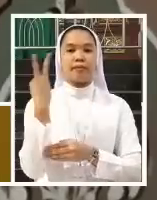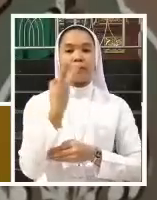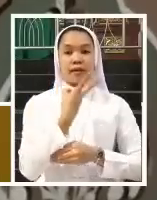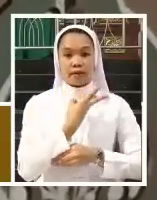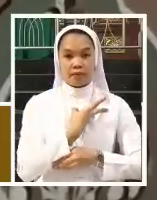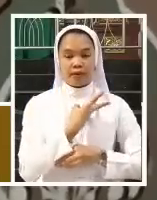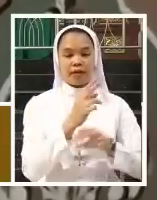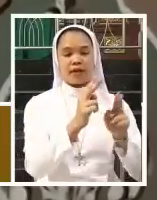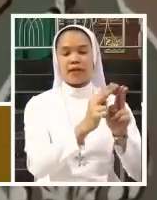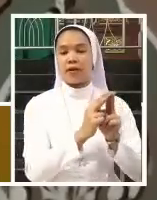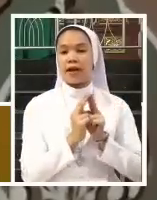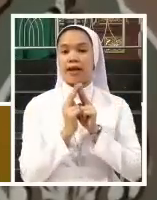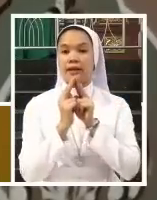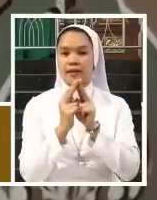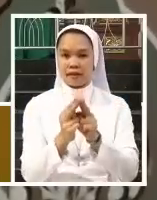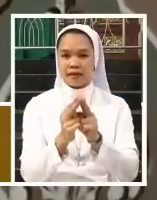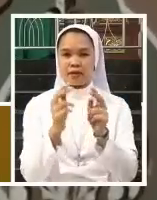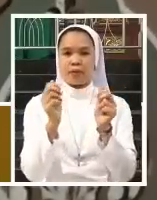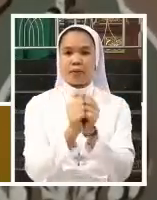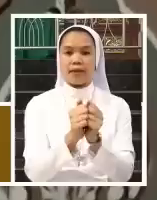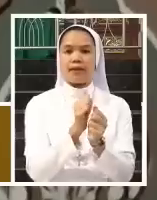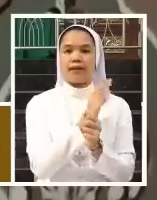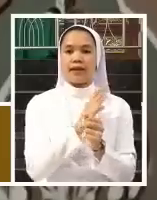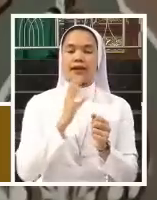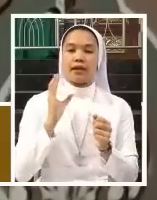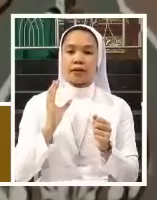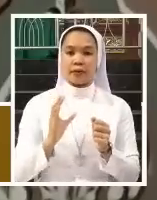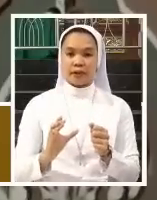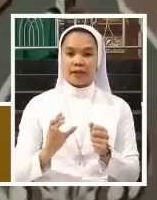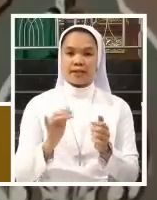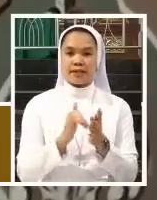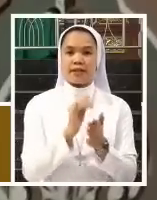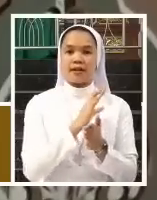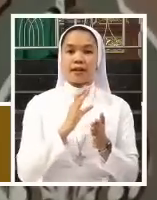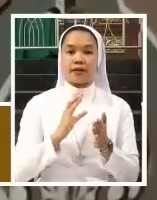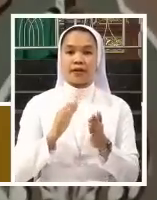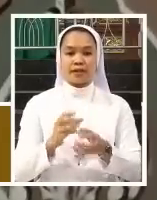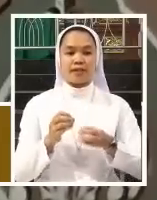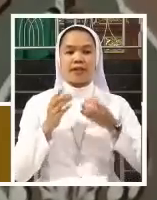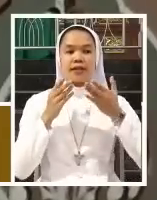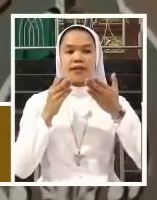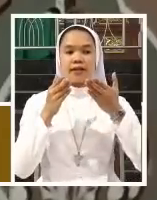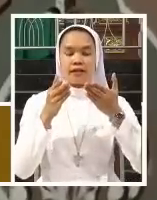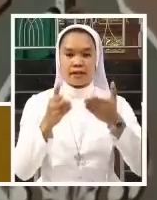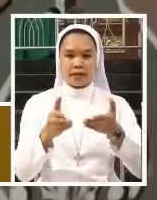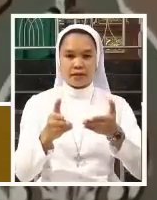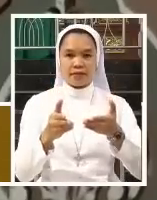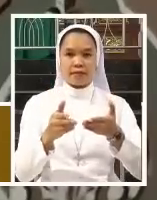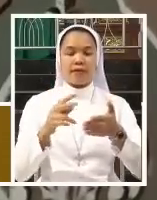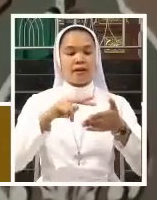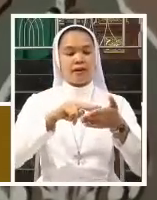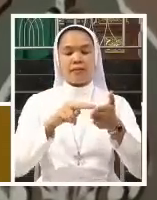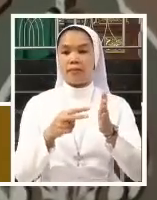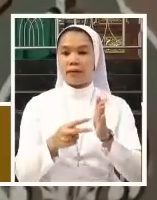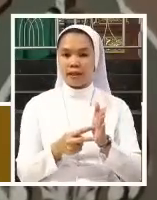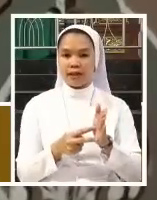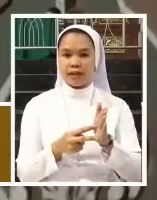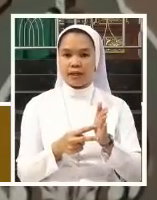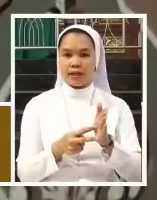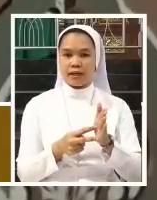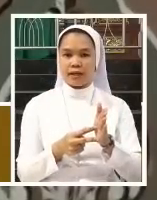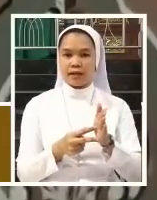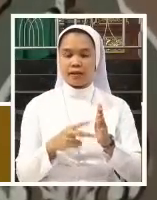nakikiisa kita kay Kristo na si Kristo ang nagtatao kang kabuluhan o meaning